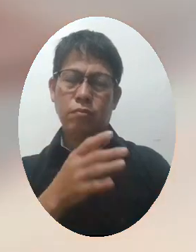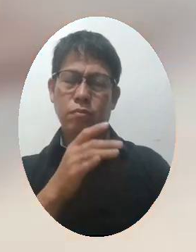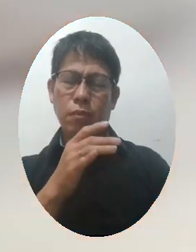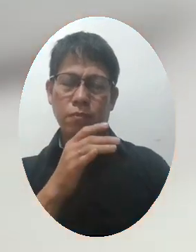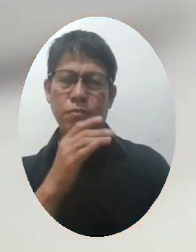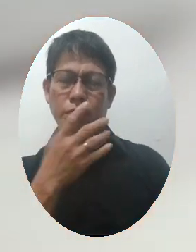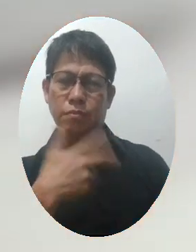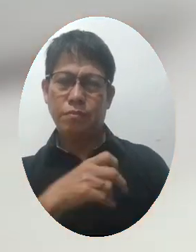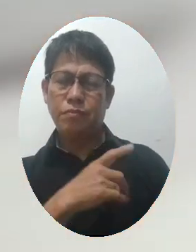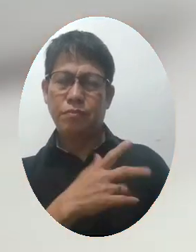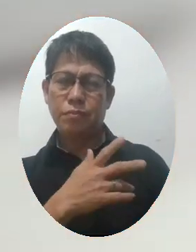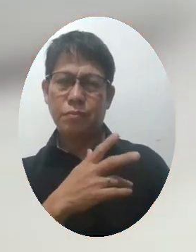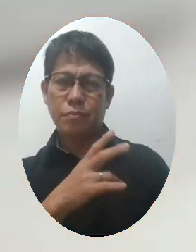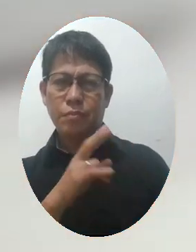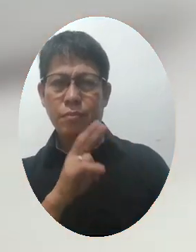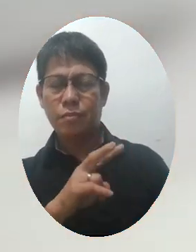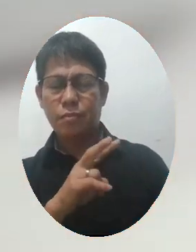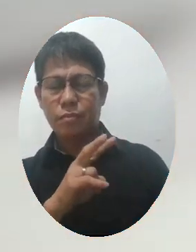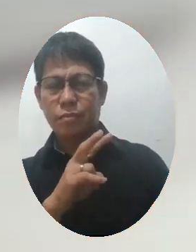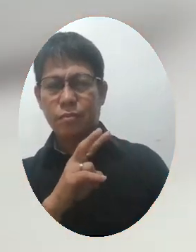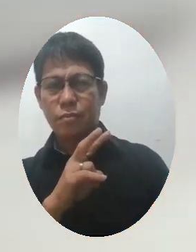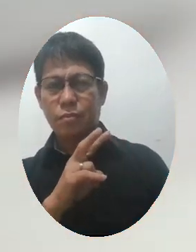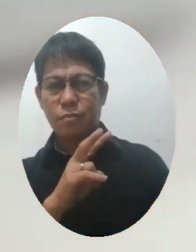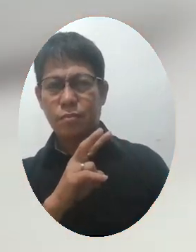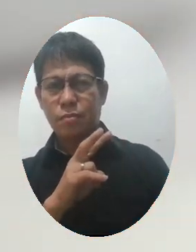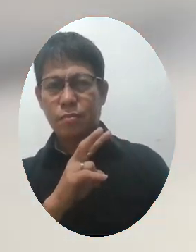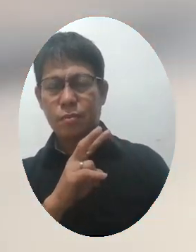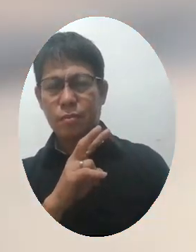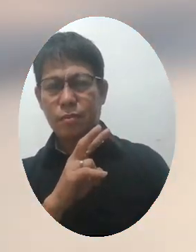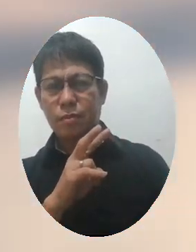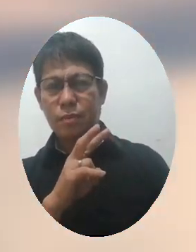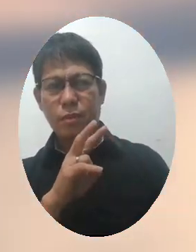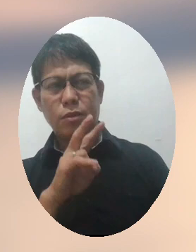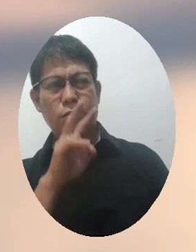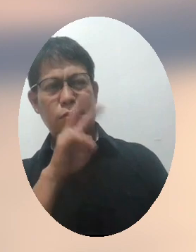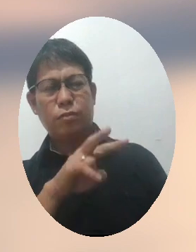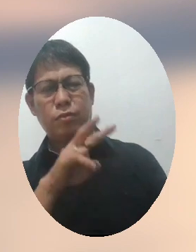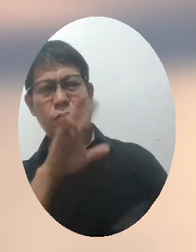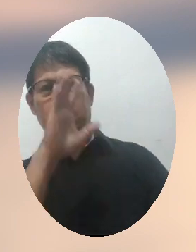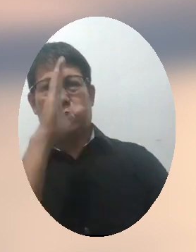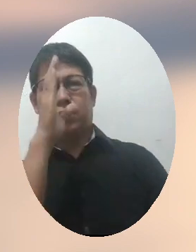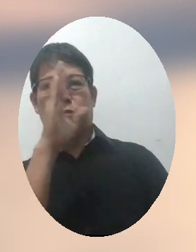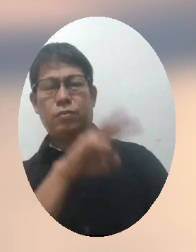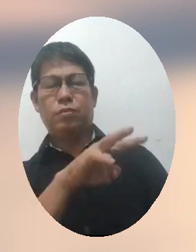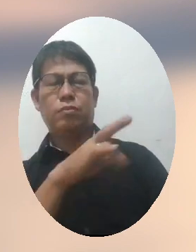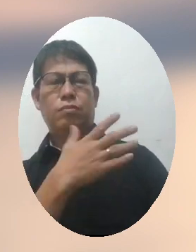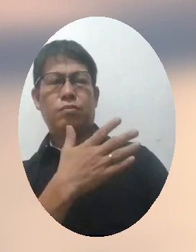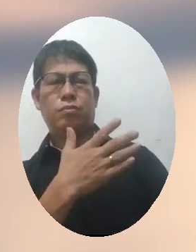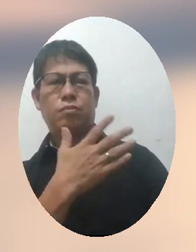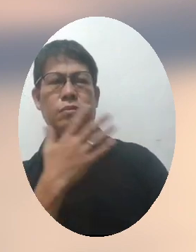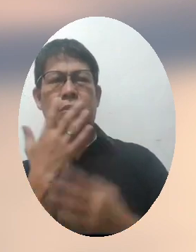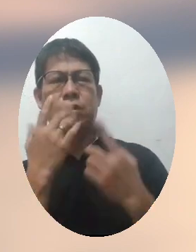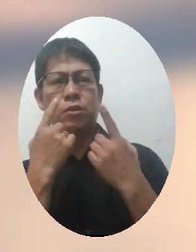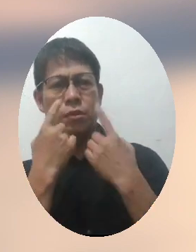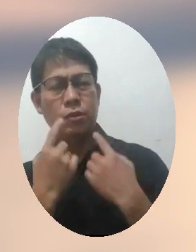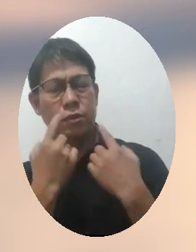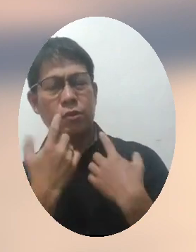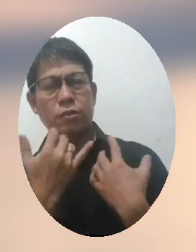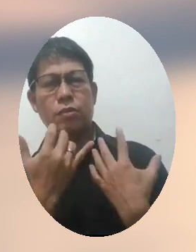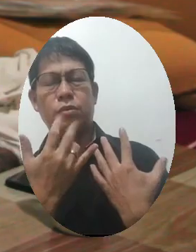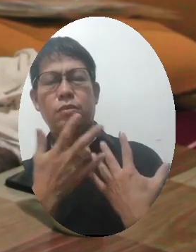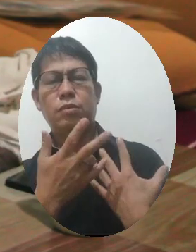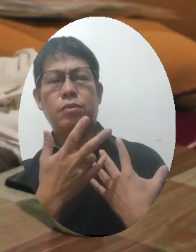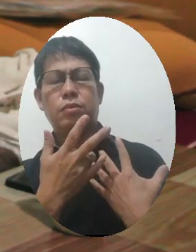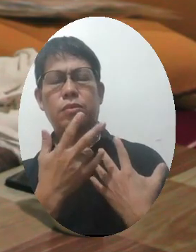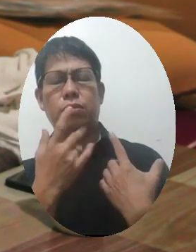discharge na po kami. Nung pag-uwi po namin sa bahay, pagdating po ng bandang tanghali, bigla po siyang umiyak ng